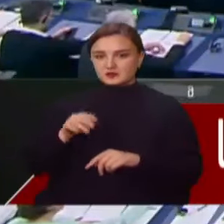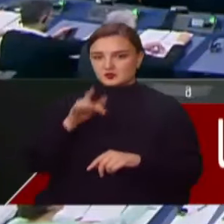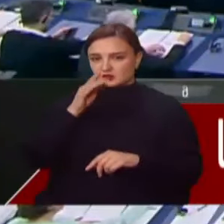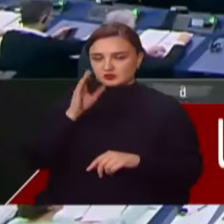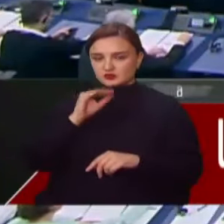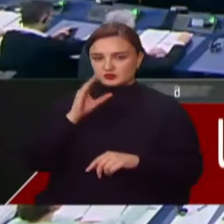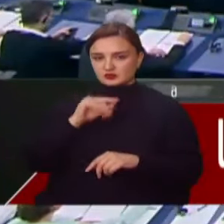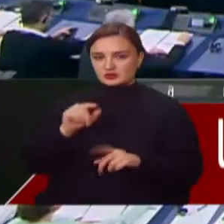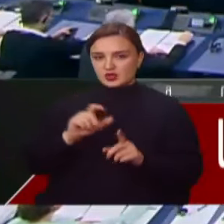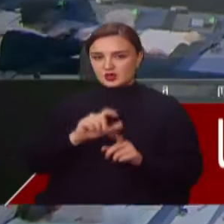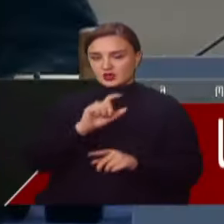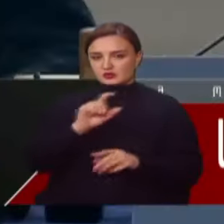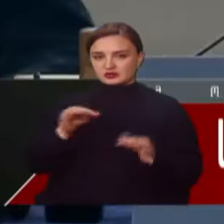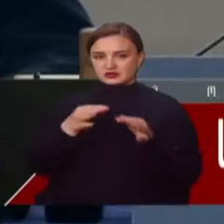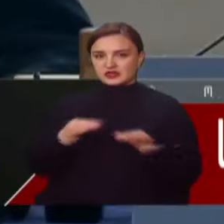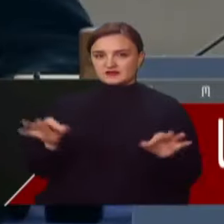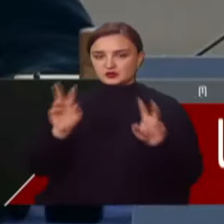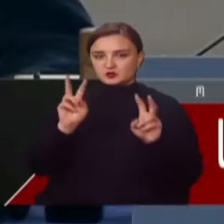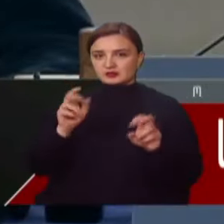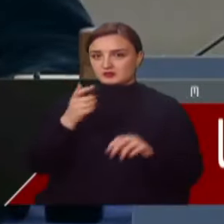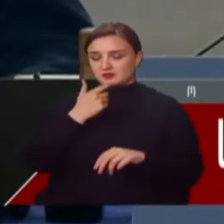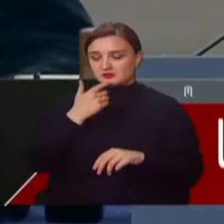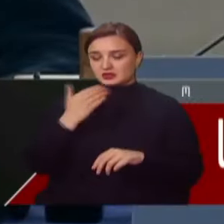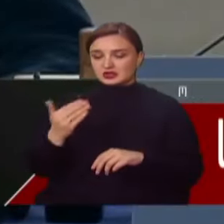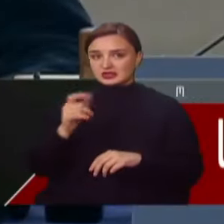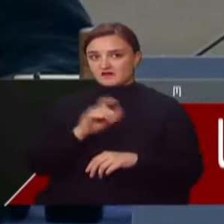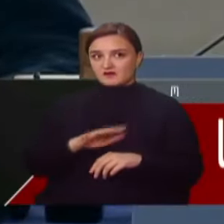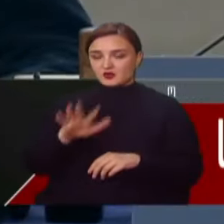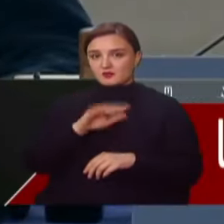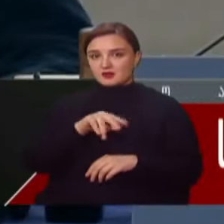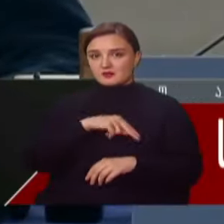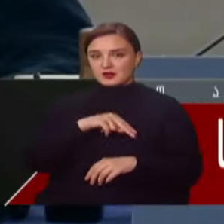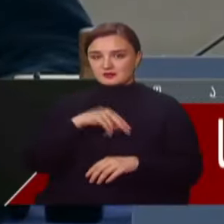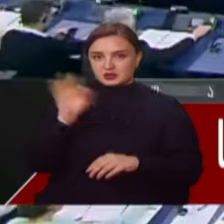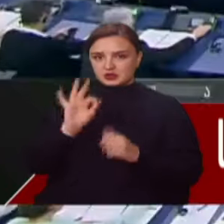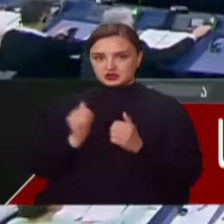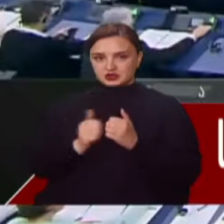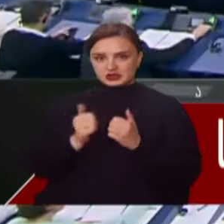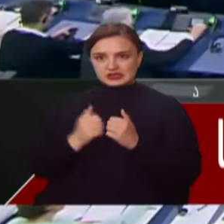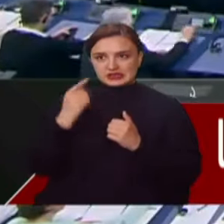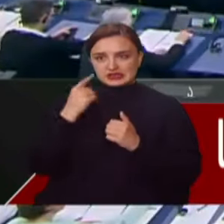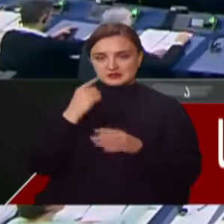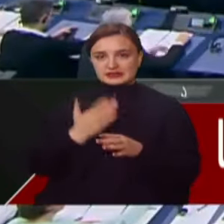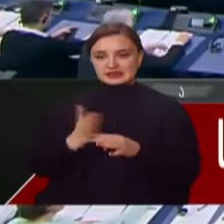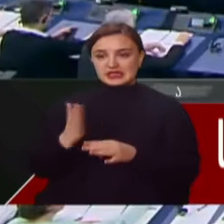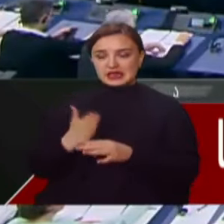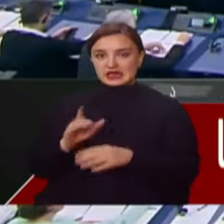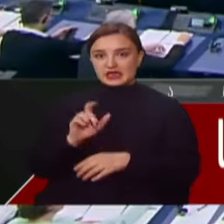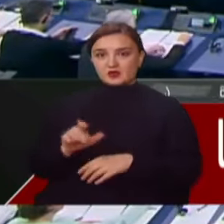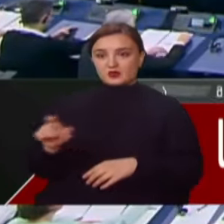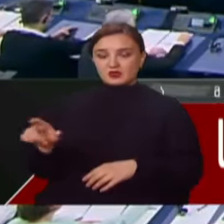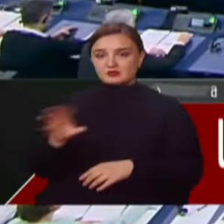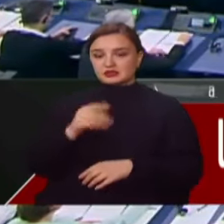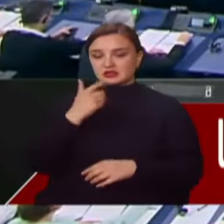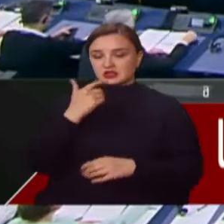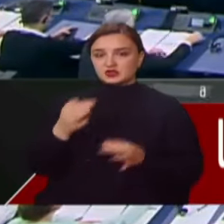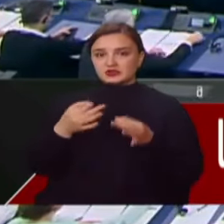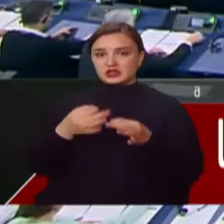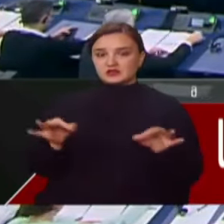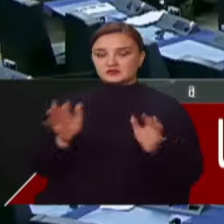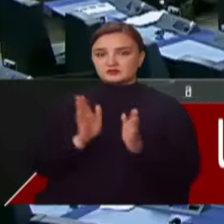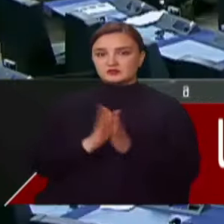როდესაც ლოზუნგი თავისუფლება მიშას ევროპარლამენტის ტრიბუნებიდან ხშირად ისმისა და ცალკეული ევროდეპუტატებისთვის მიხელ სააკაშვილის